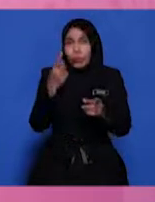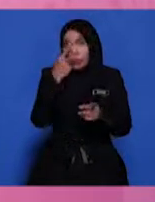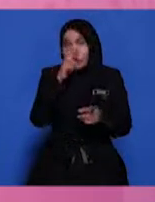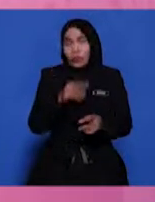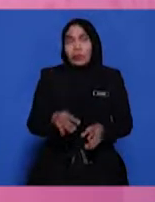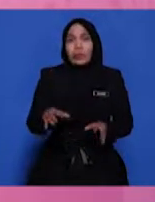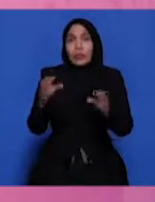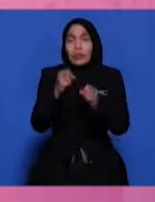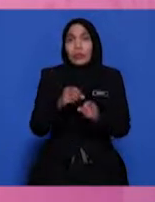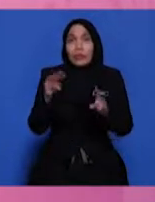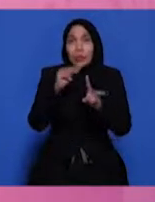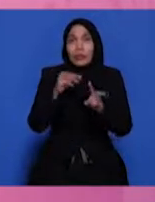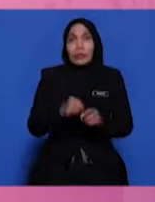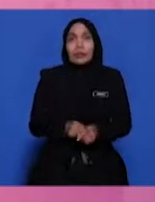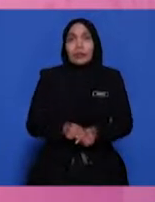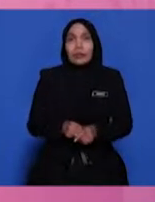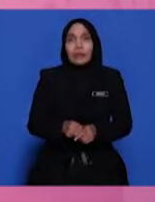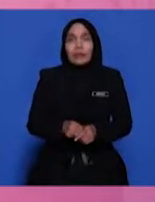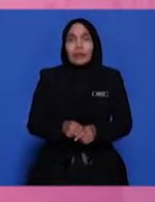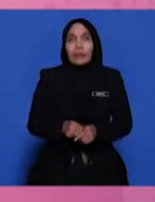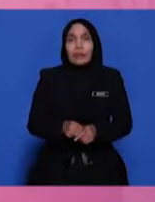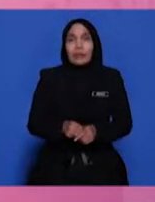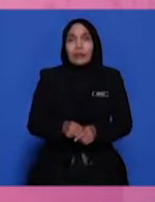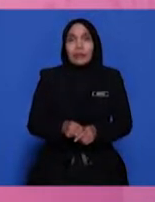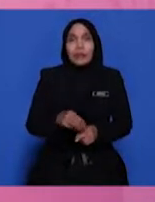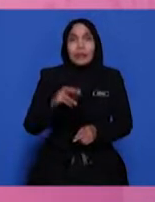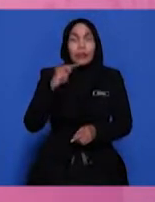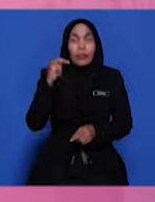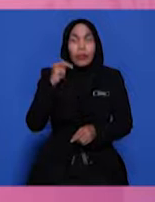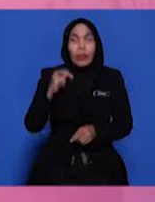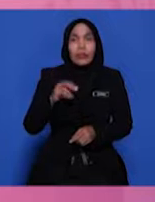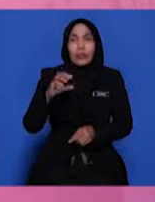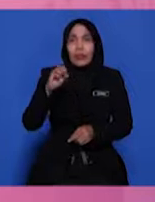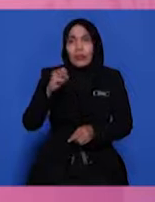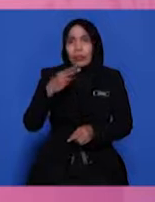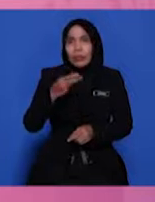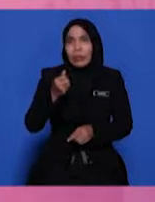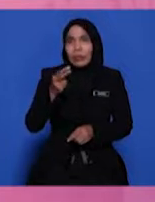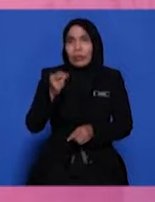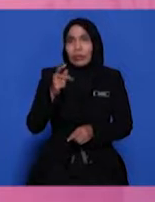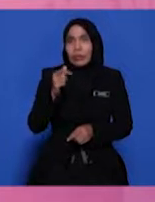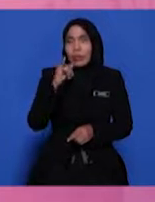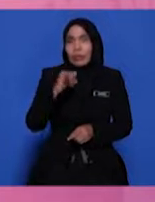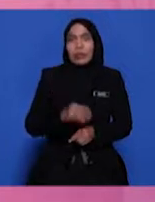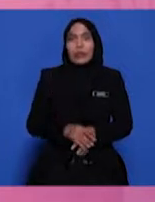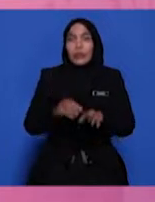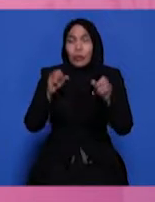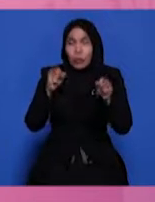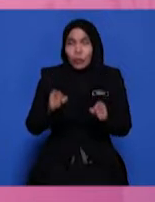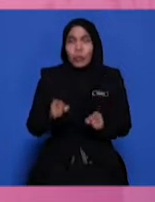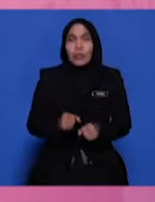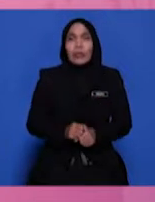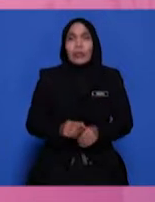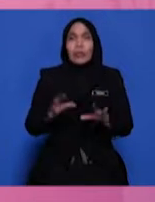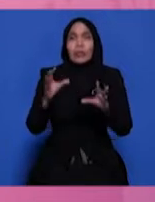memandangkan perbelanjaan lain adalah tetap. Puan Shanti boleh mencapai matlamat kewangannya